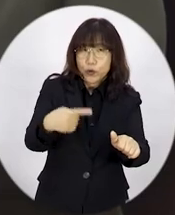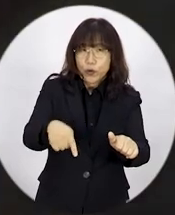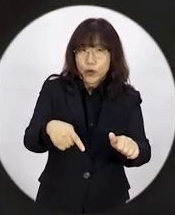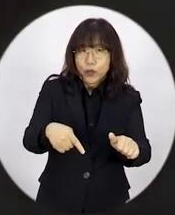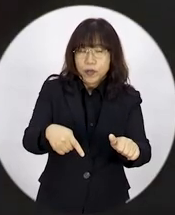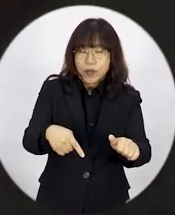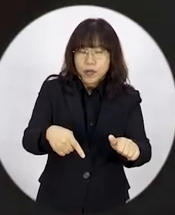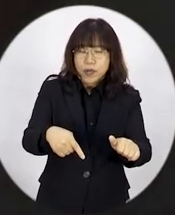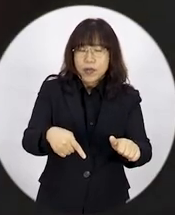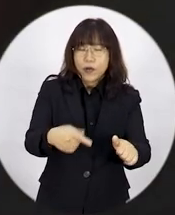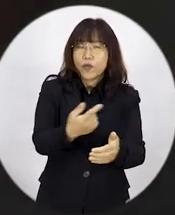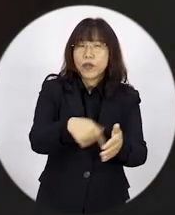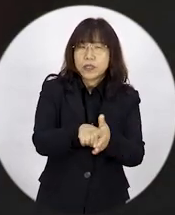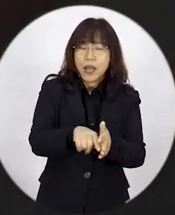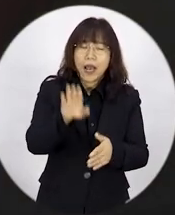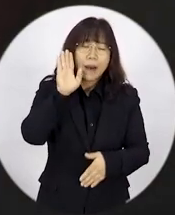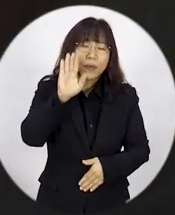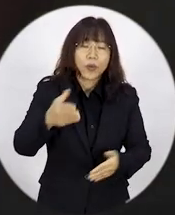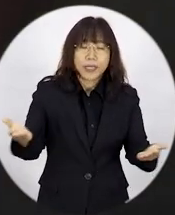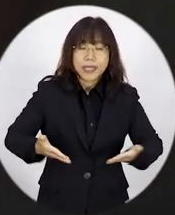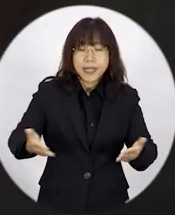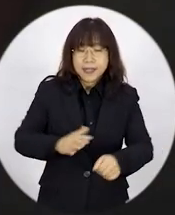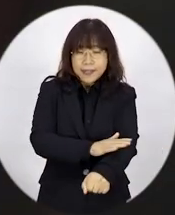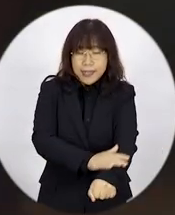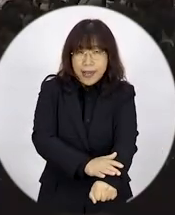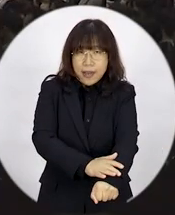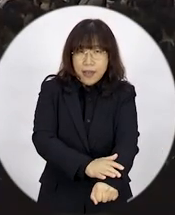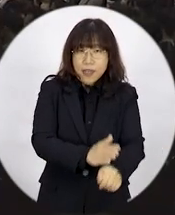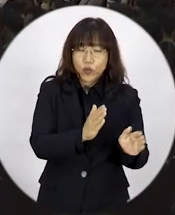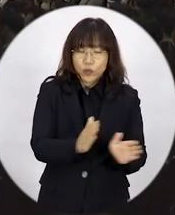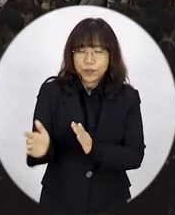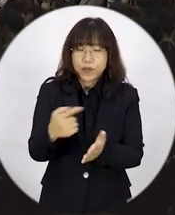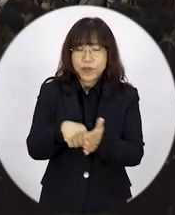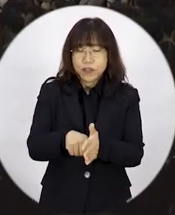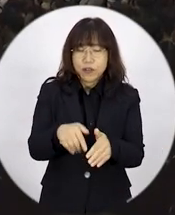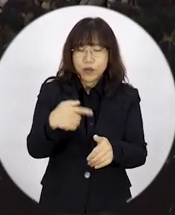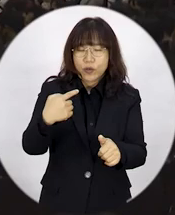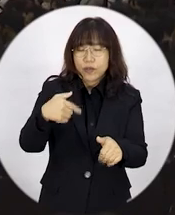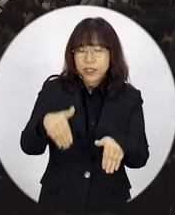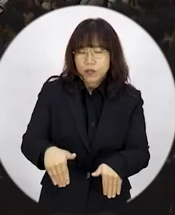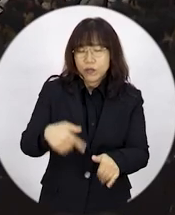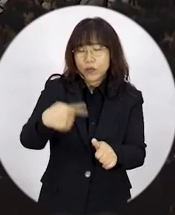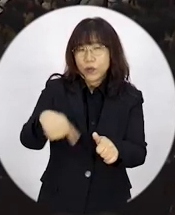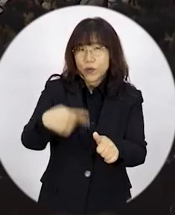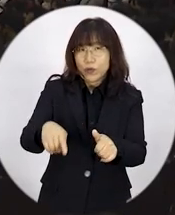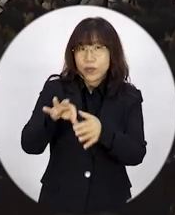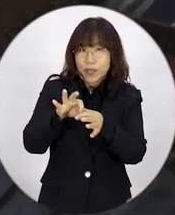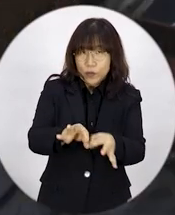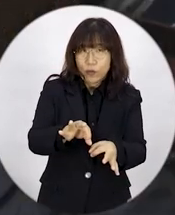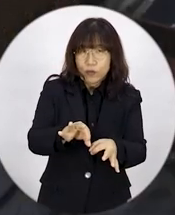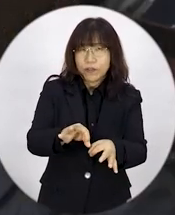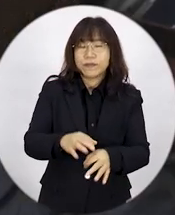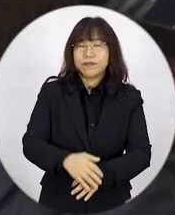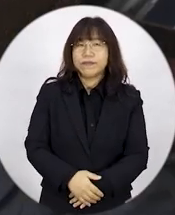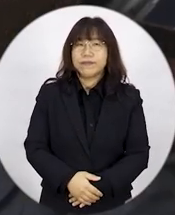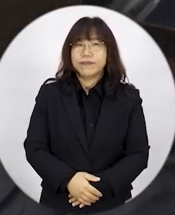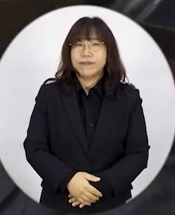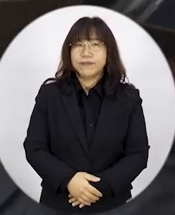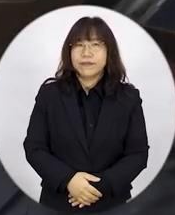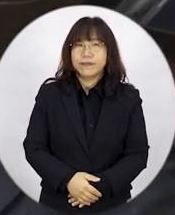교육을 통해 급변하는 행정 환경에 능동적으로 대처할 수 있도록 지속적인 직원 역량 강화에 힘쓰고 있습니다